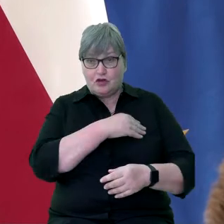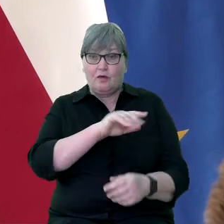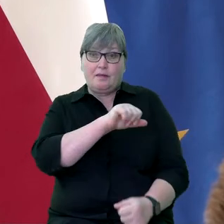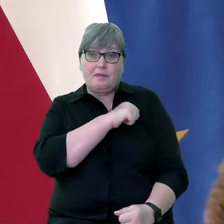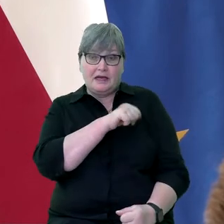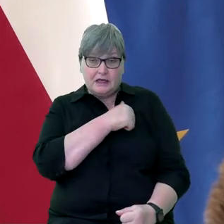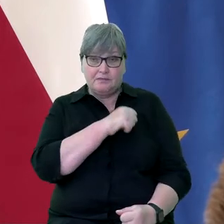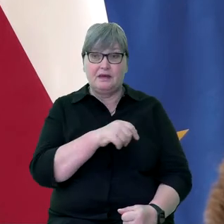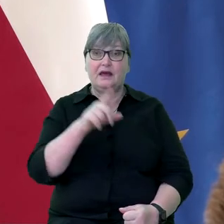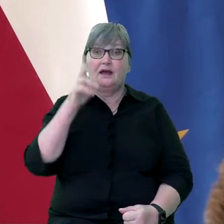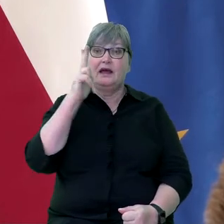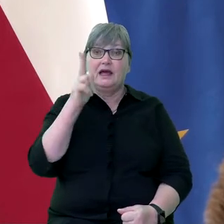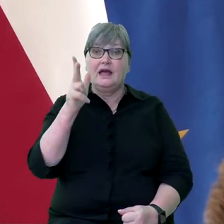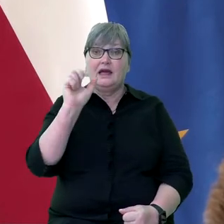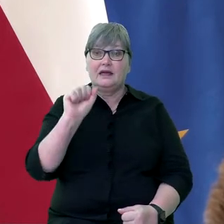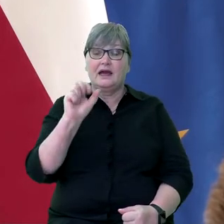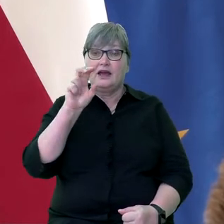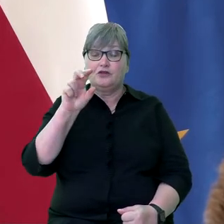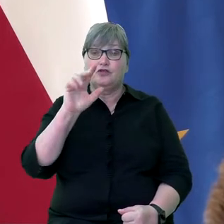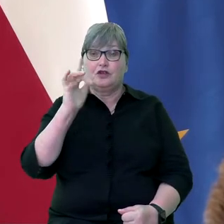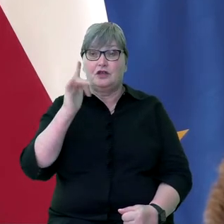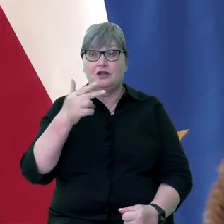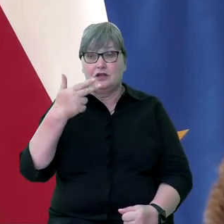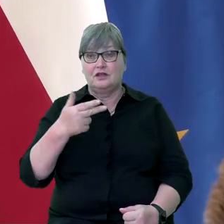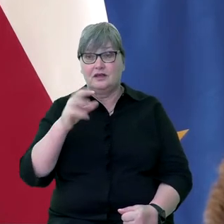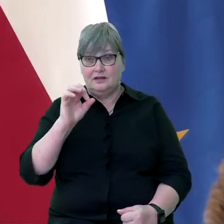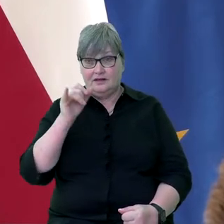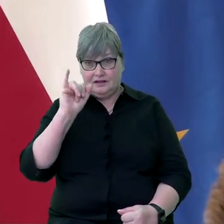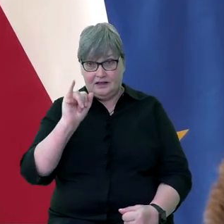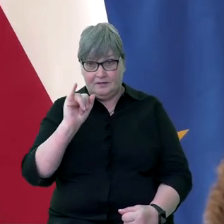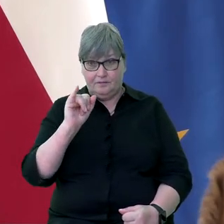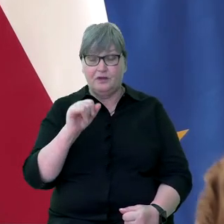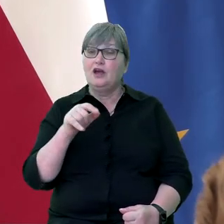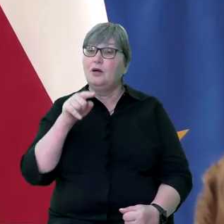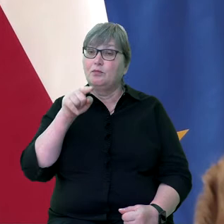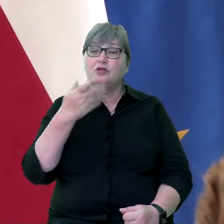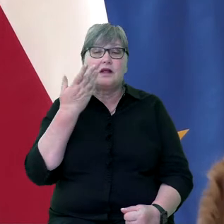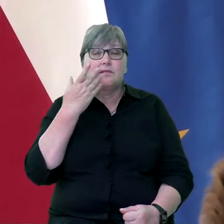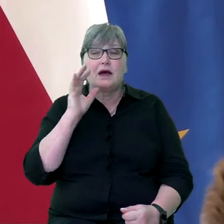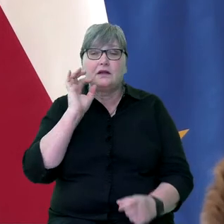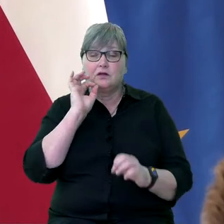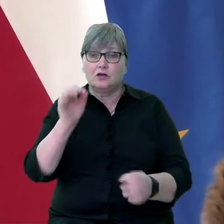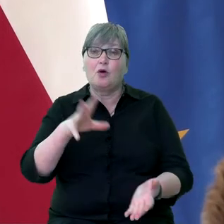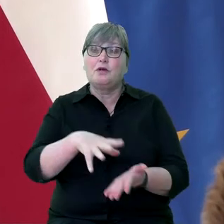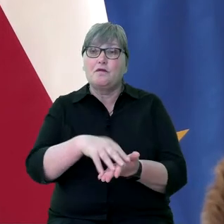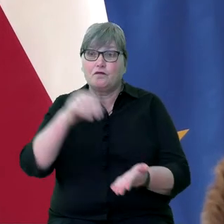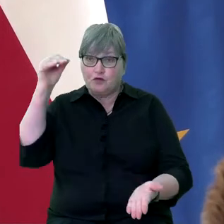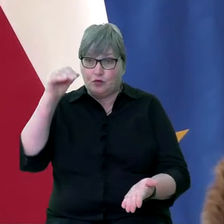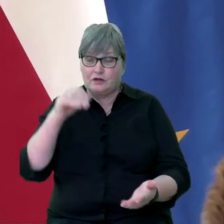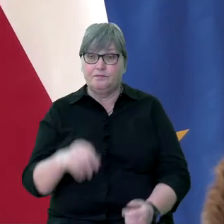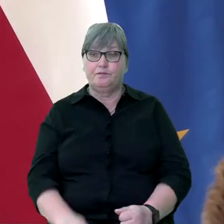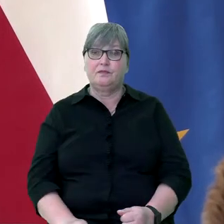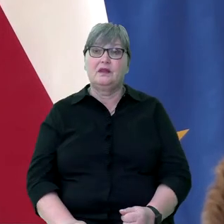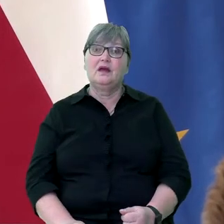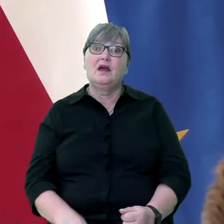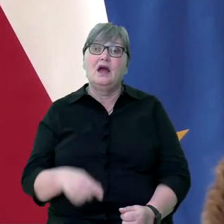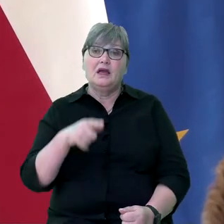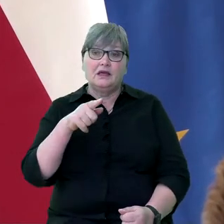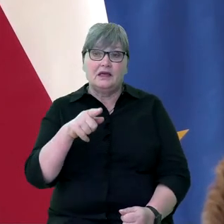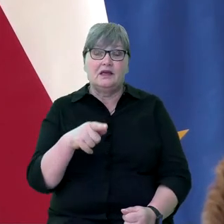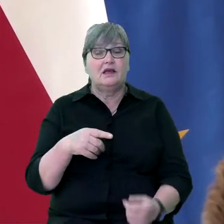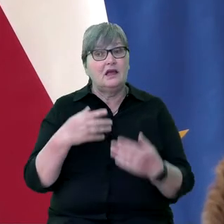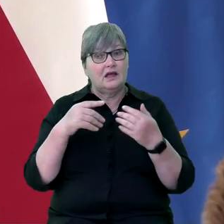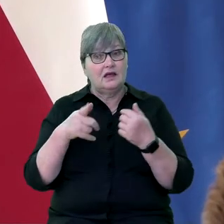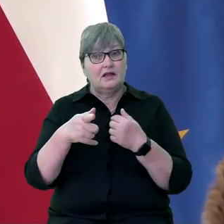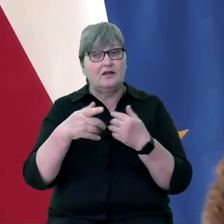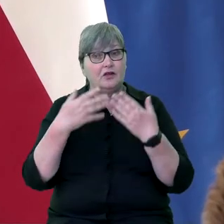ponieważ, o czym przekonałem się naocznie, trudno w tym względzie o lepszy wzór do naśladowania. To również prezydentowi Kaczyńskiemu